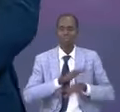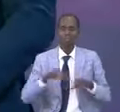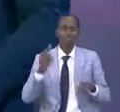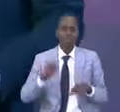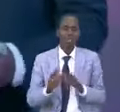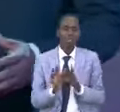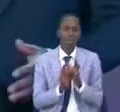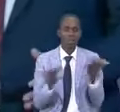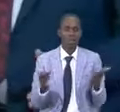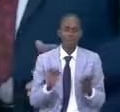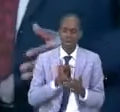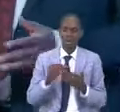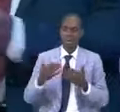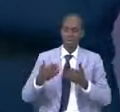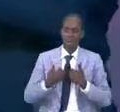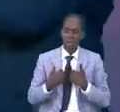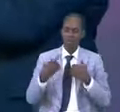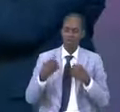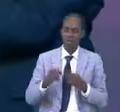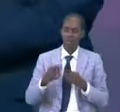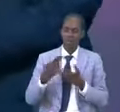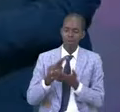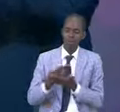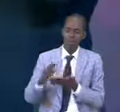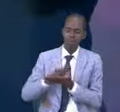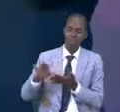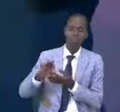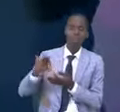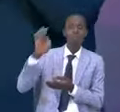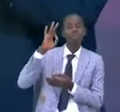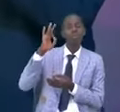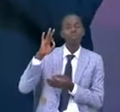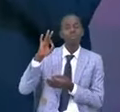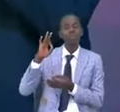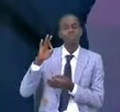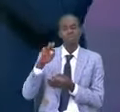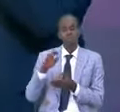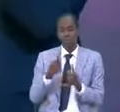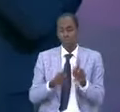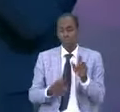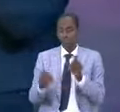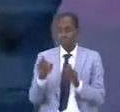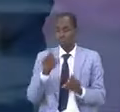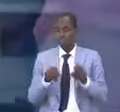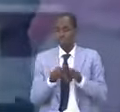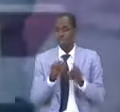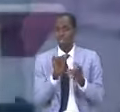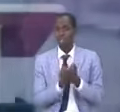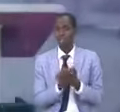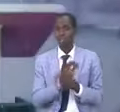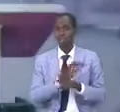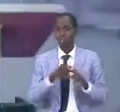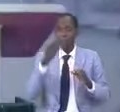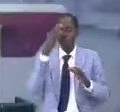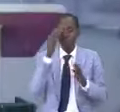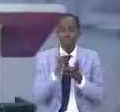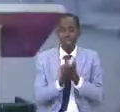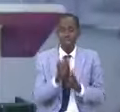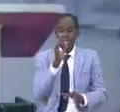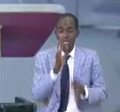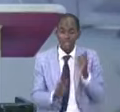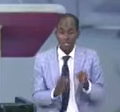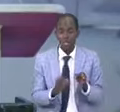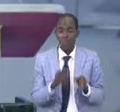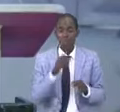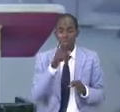ce sont ces gens-là qui ne savent pas que si vous commettez le péché votre nom sera effacé du livre de vie si